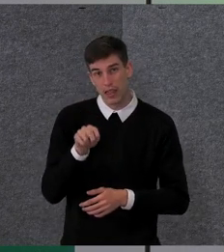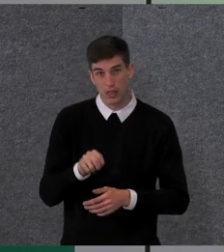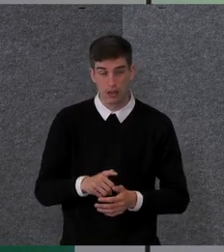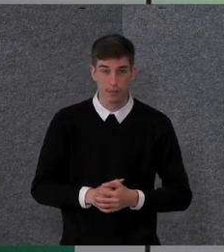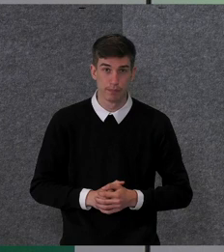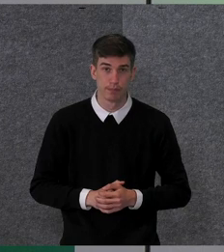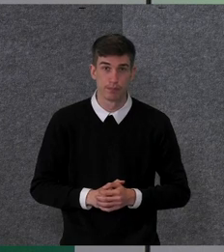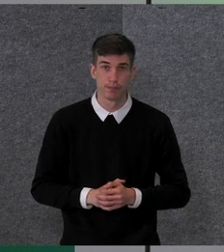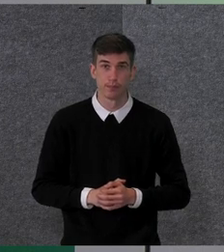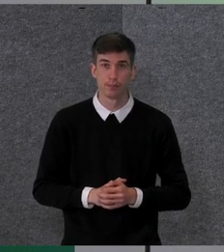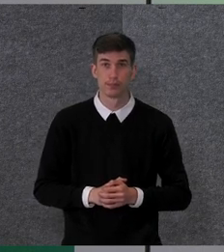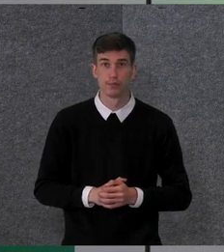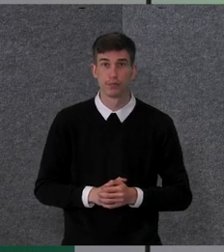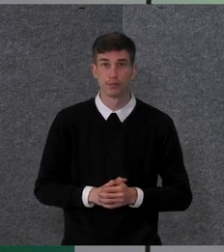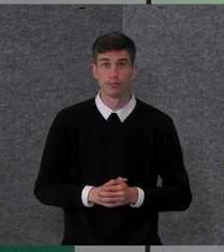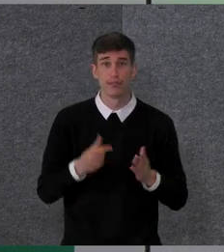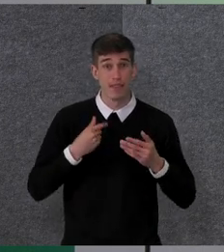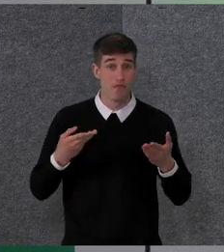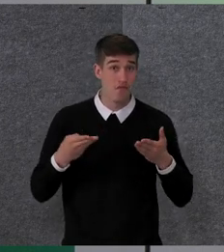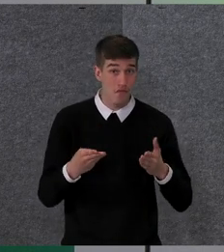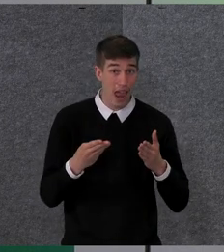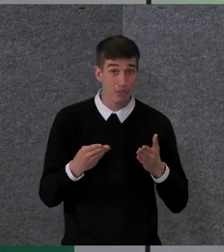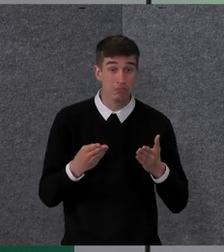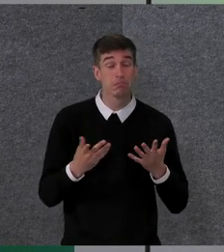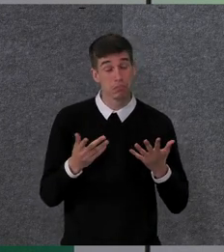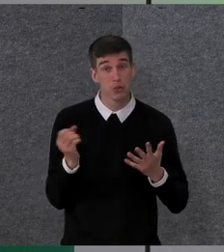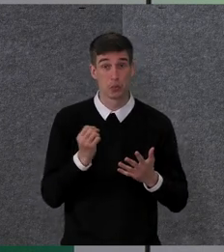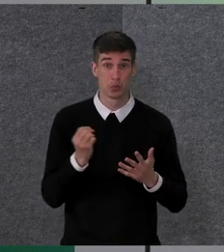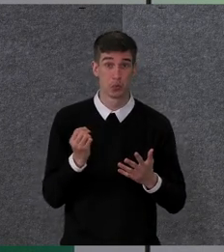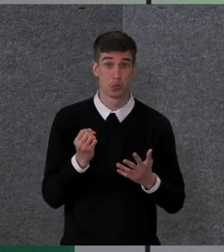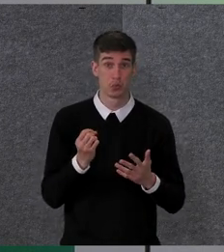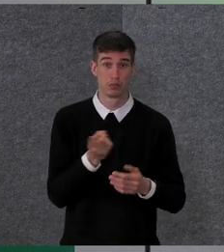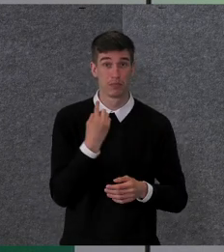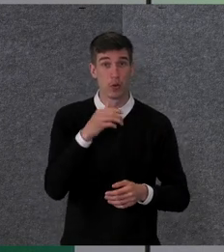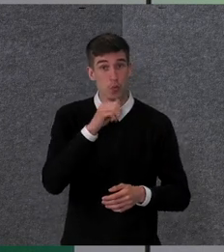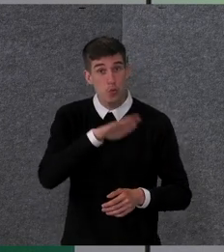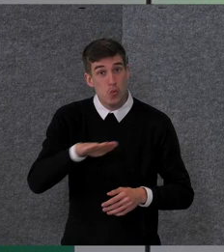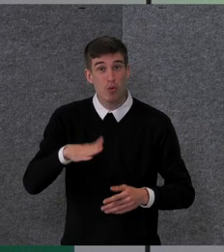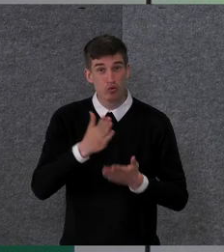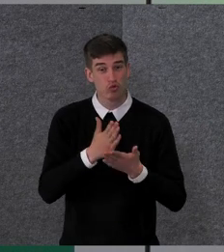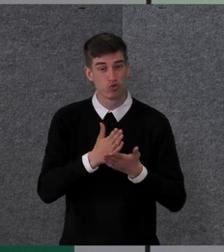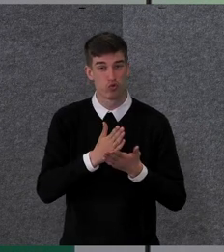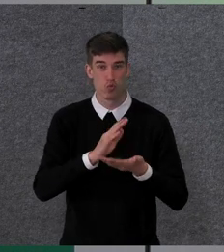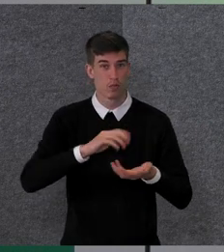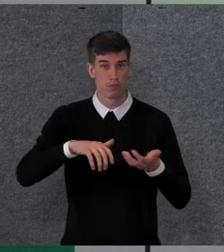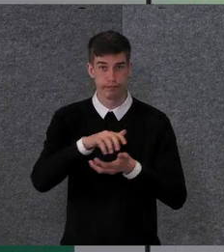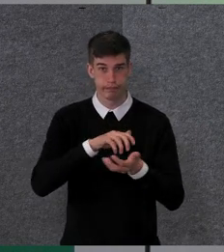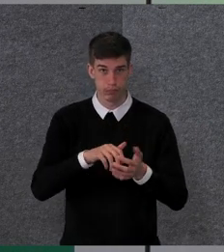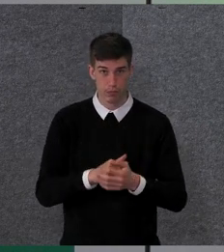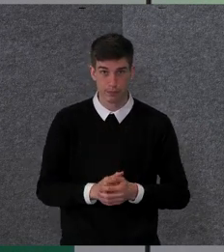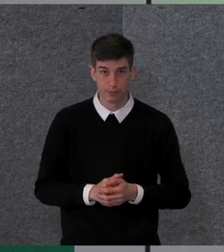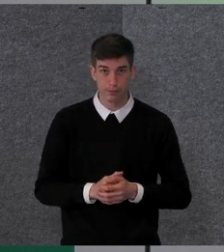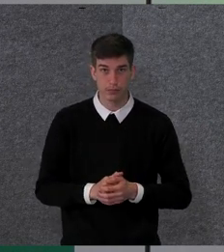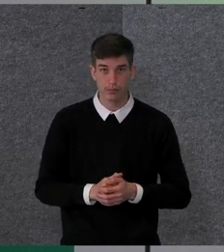eigentlich feststellen, dass wir auf dem besten Wege sind, uns selbst die Lebensgrundlagen wegzunehmen, auch die der Jugend. Ein Systemwandel scheint daher